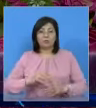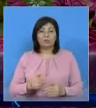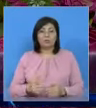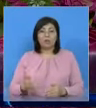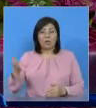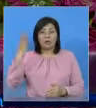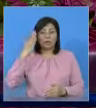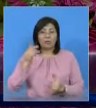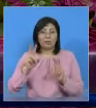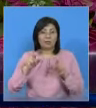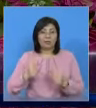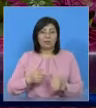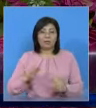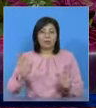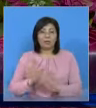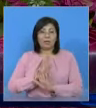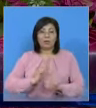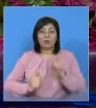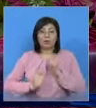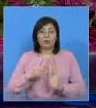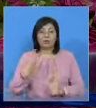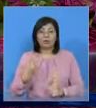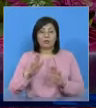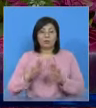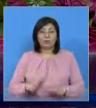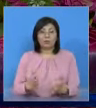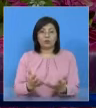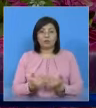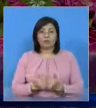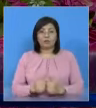деген ән байқауында екінші орынды иеленді.